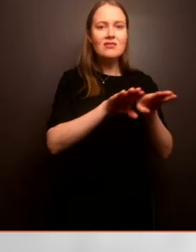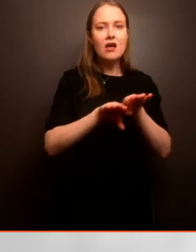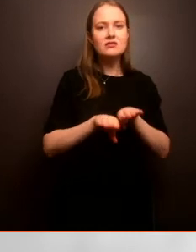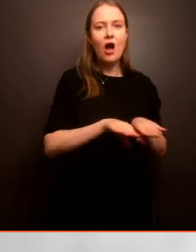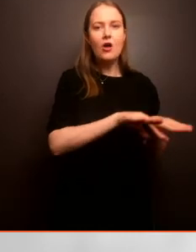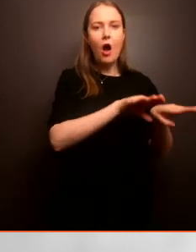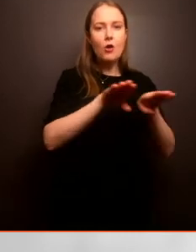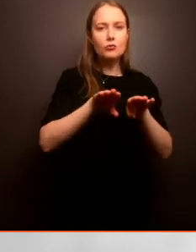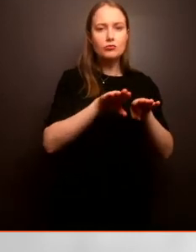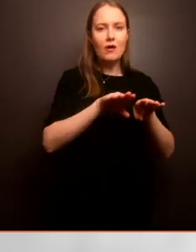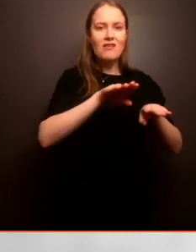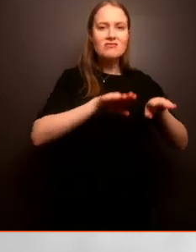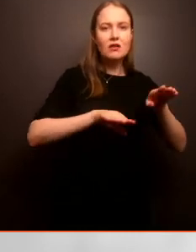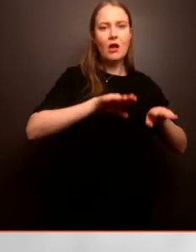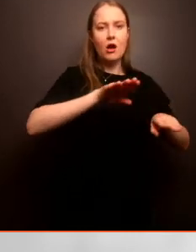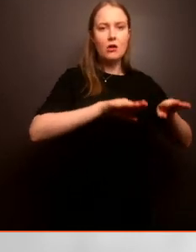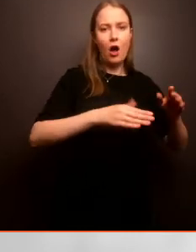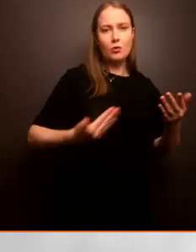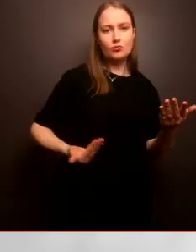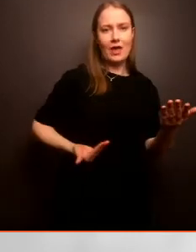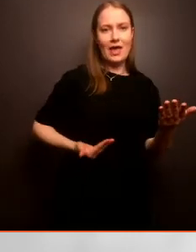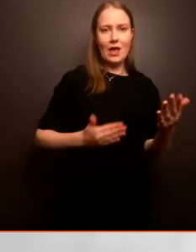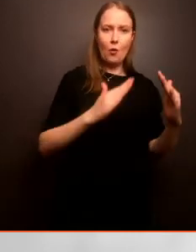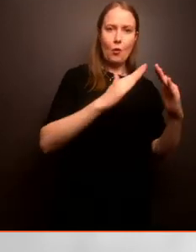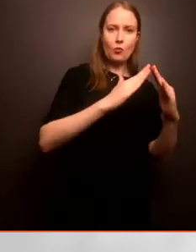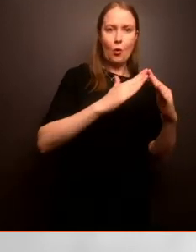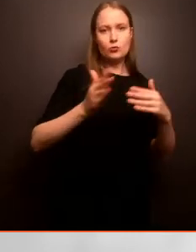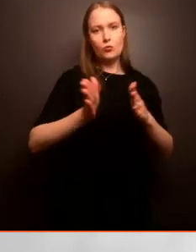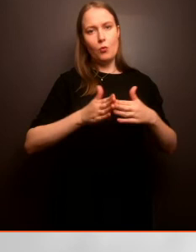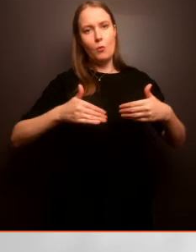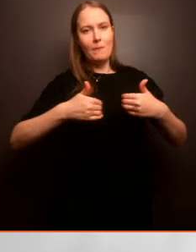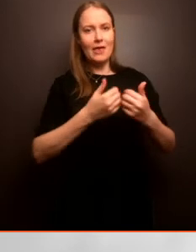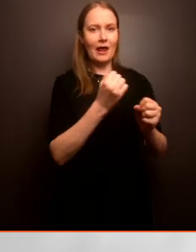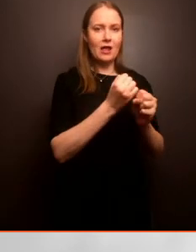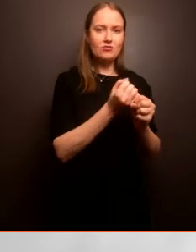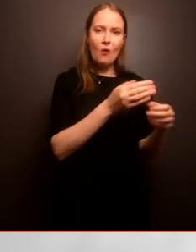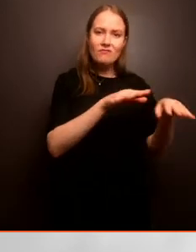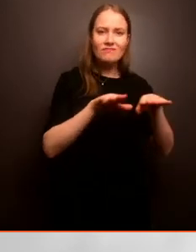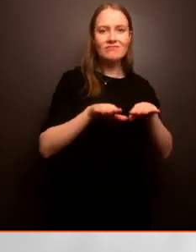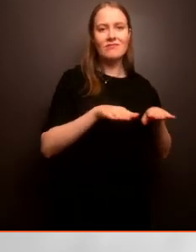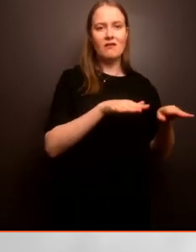peaksid mahtuma. Nii et kui sa otsid neid küsimusi, kuidas edasi,